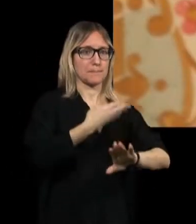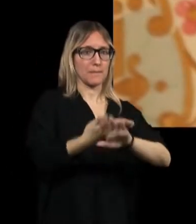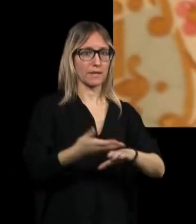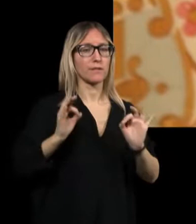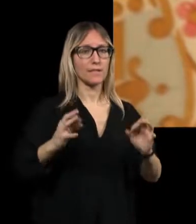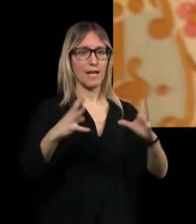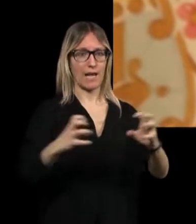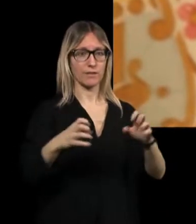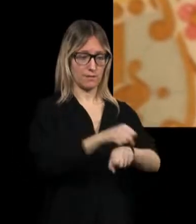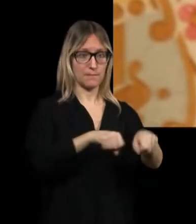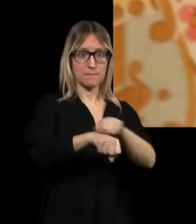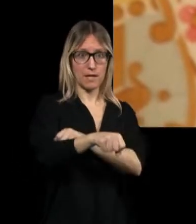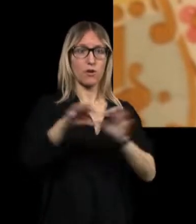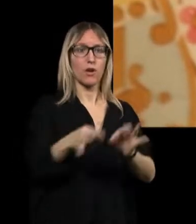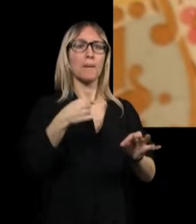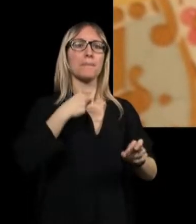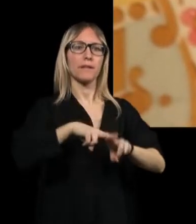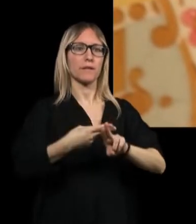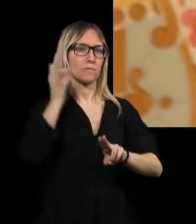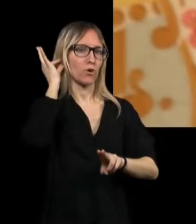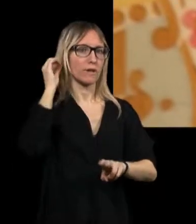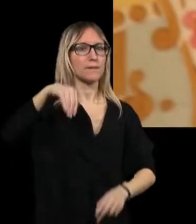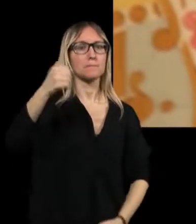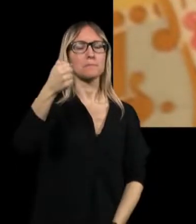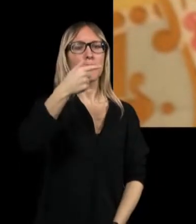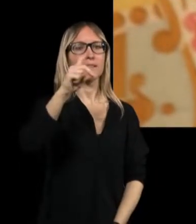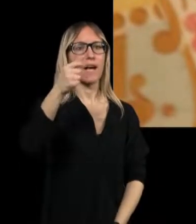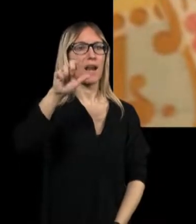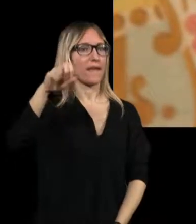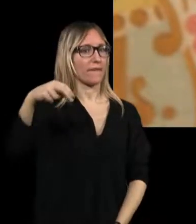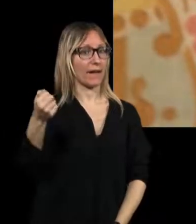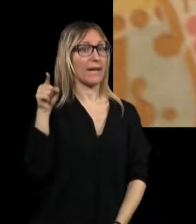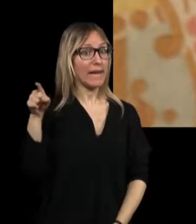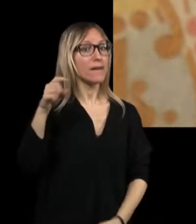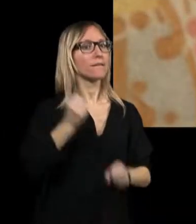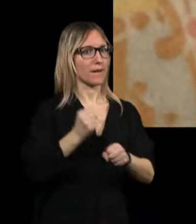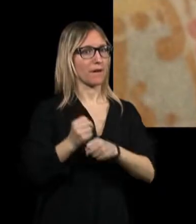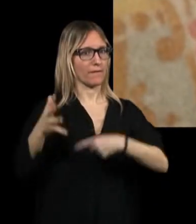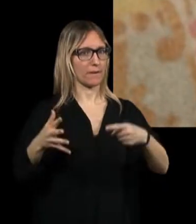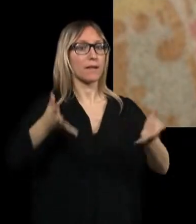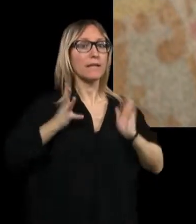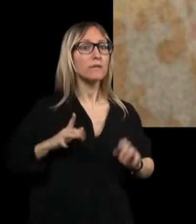les mans teixits per la meva jove, la Magdalena, que, com els meus fills, també treballa a la fàbrica.